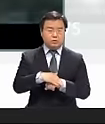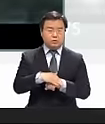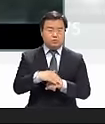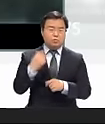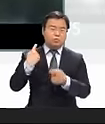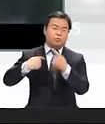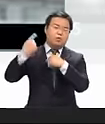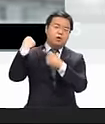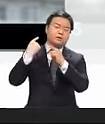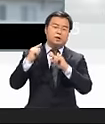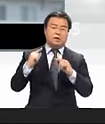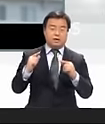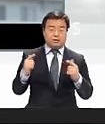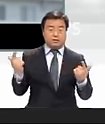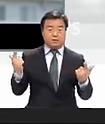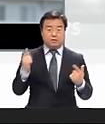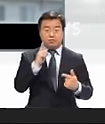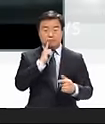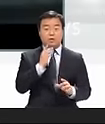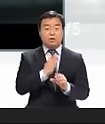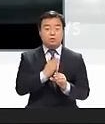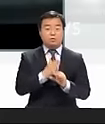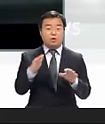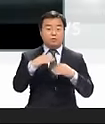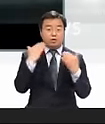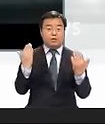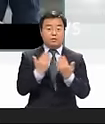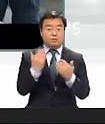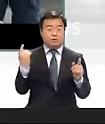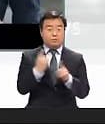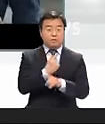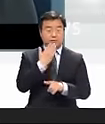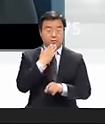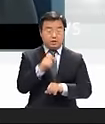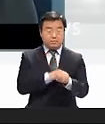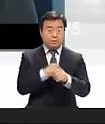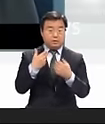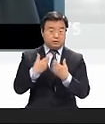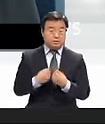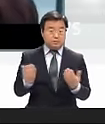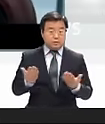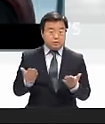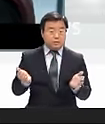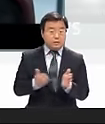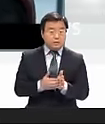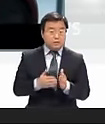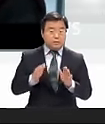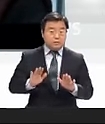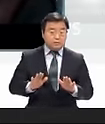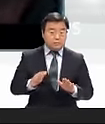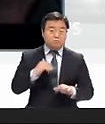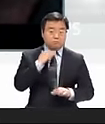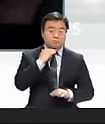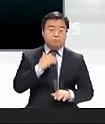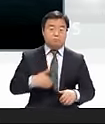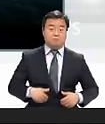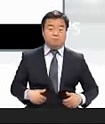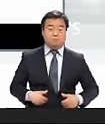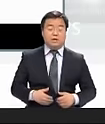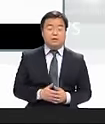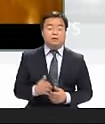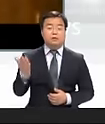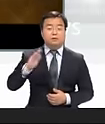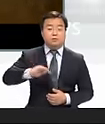아닌가. 그래서 이게 완전한 트렌드 전환이 될지 아주 특수하고 이례적인 사건으로 남을지 이거는 좀 지켜봐야 되겠는데 네. 이제